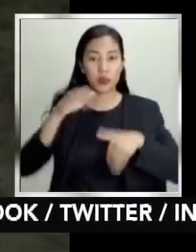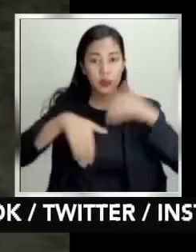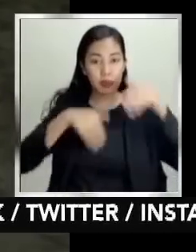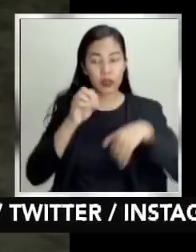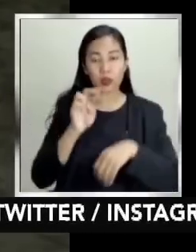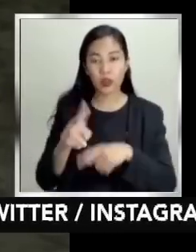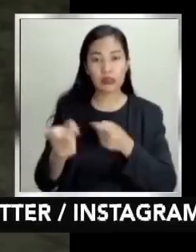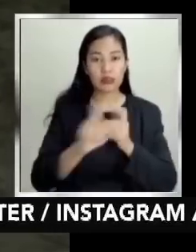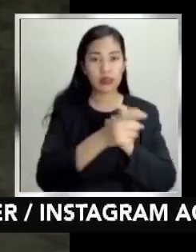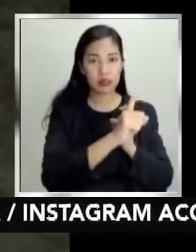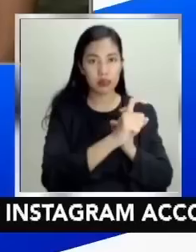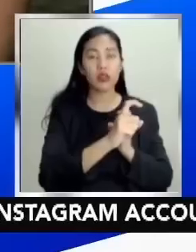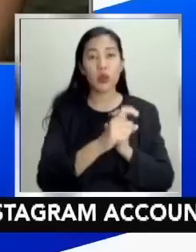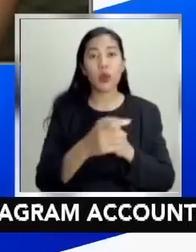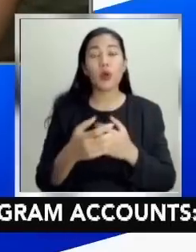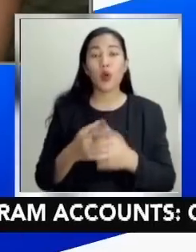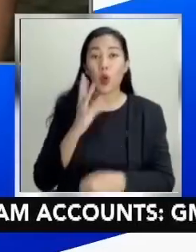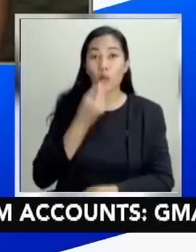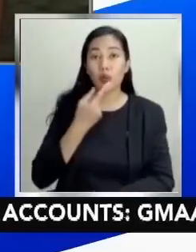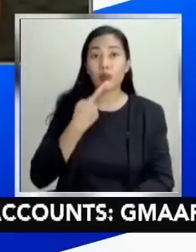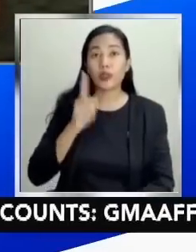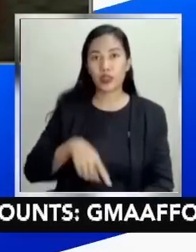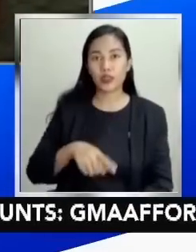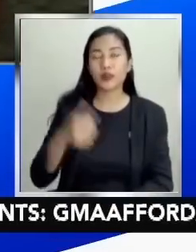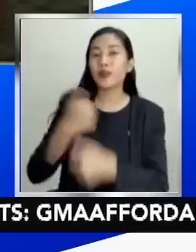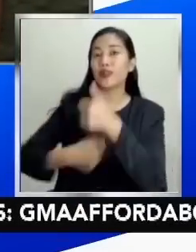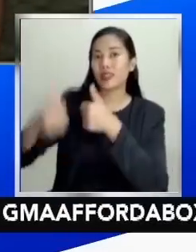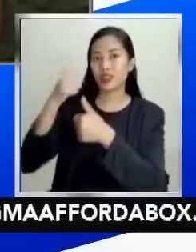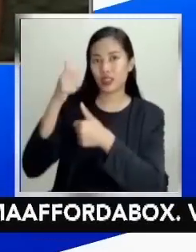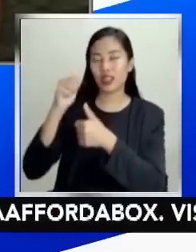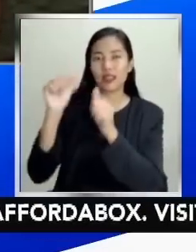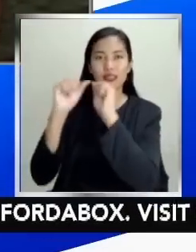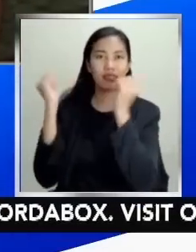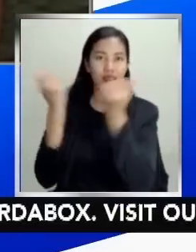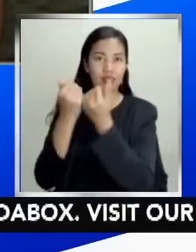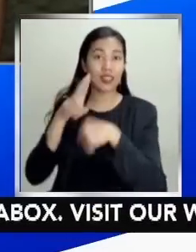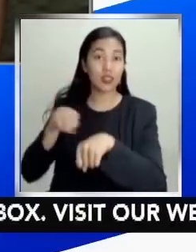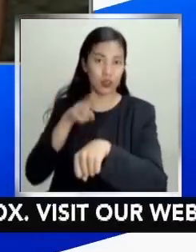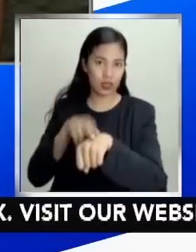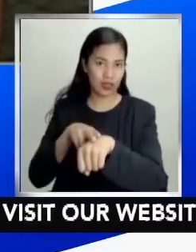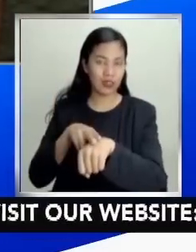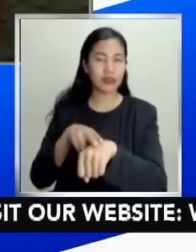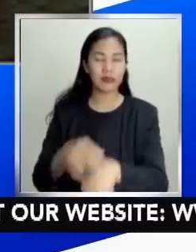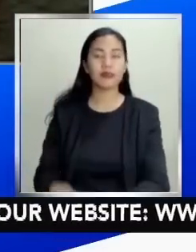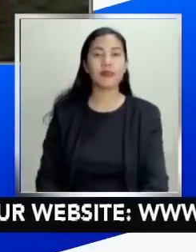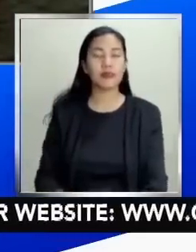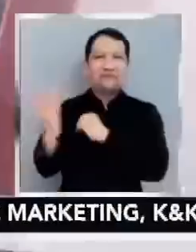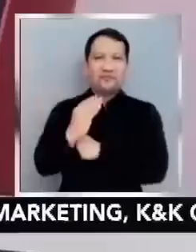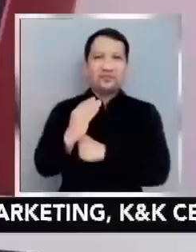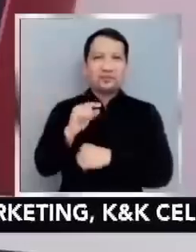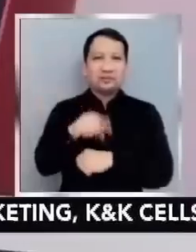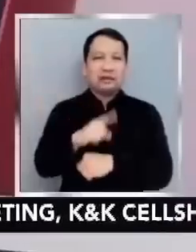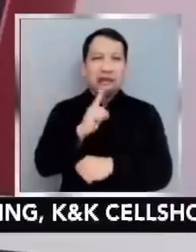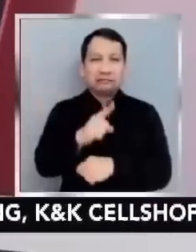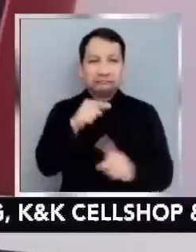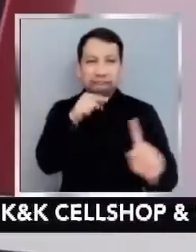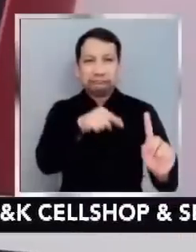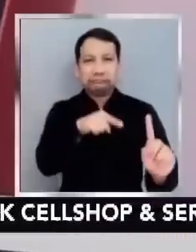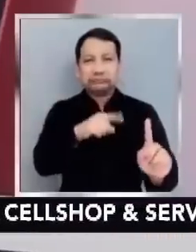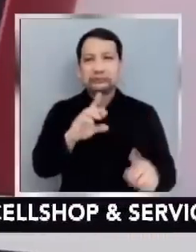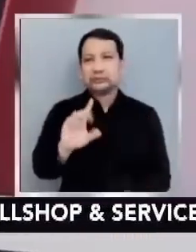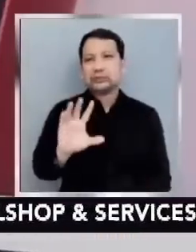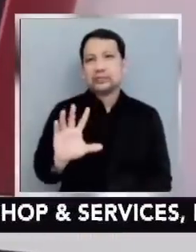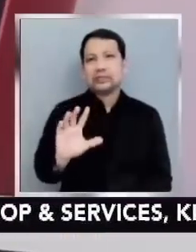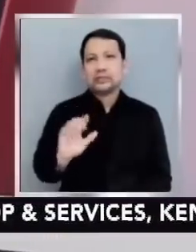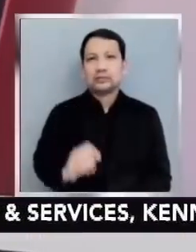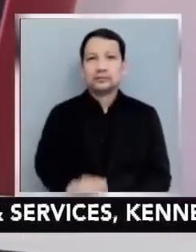agencies. Mel. Maraming salamat sa iyo, Andrew Bernardo, ng GMA Regional TV Balitang Southern Tagalog. Mga kapuso,